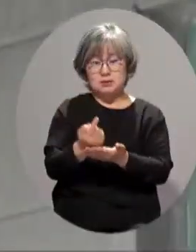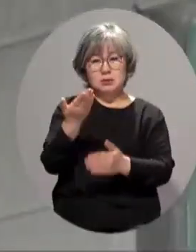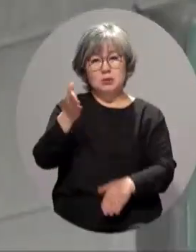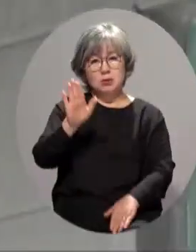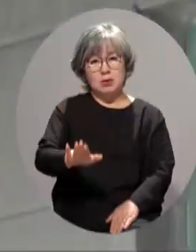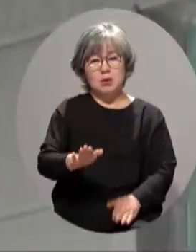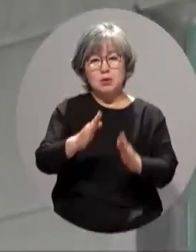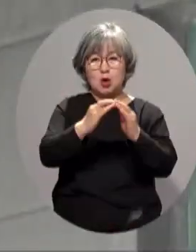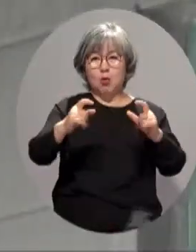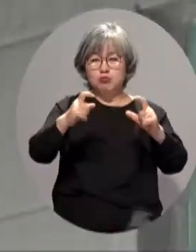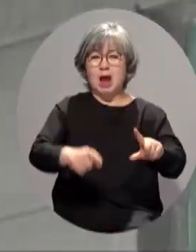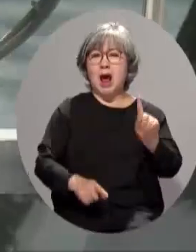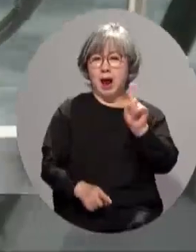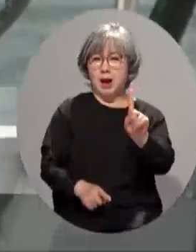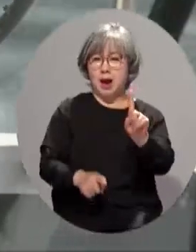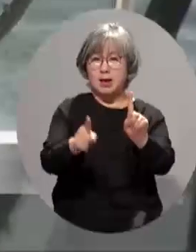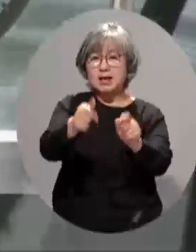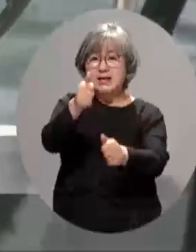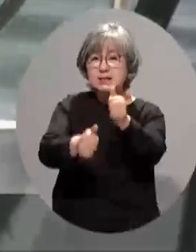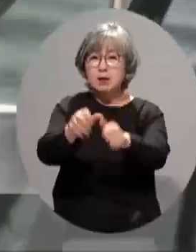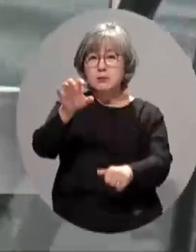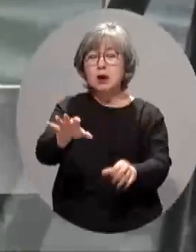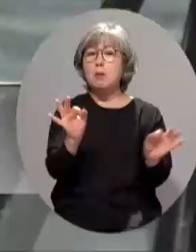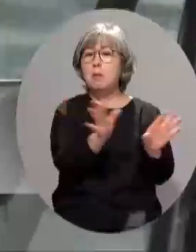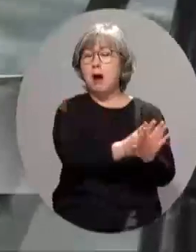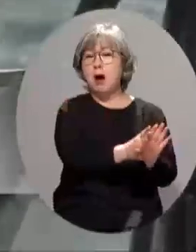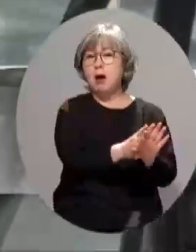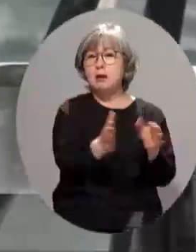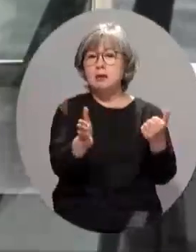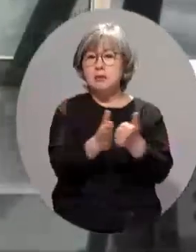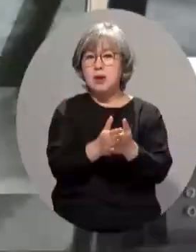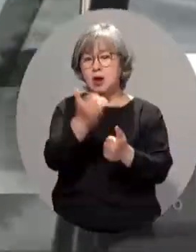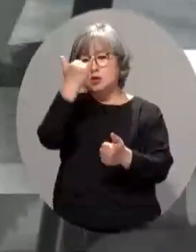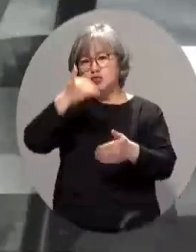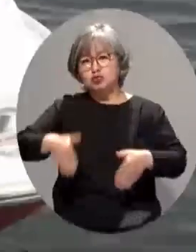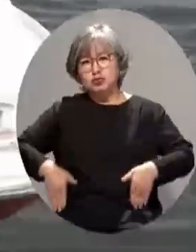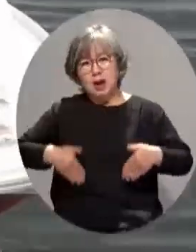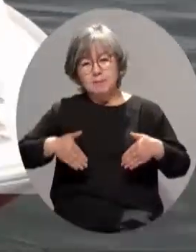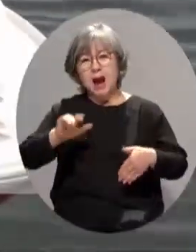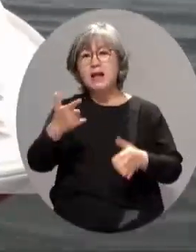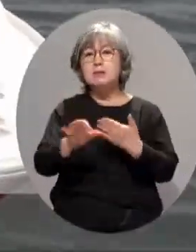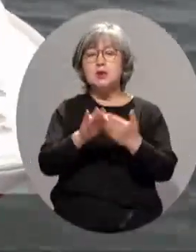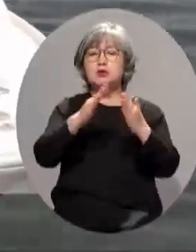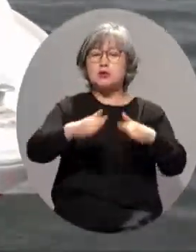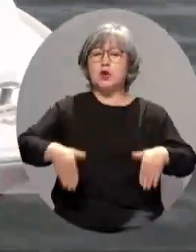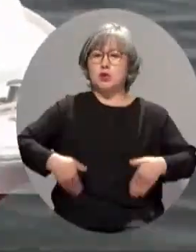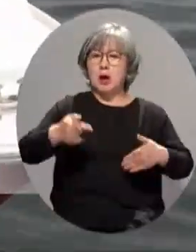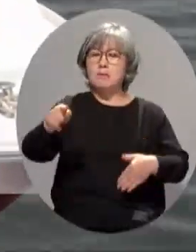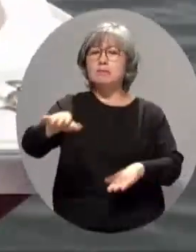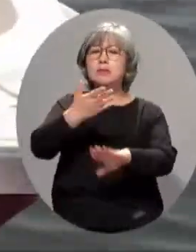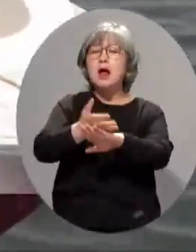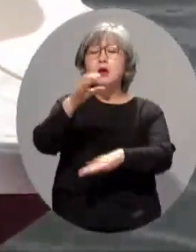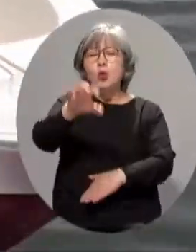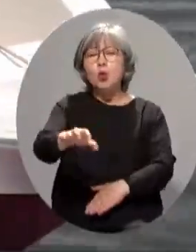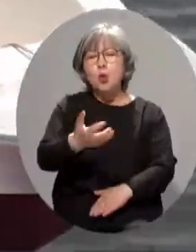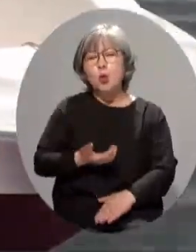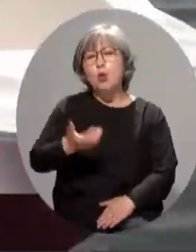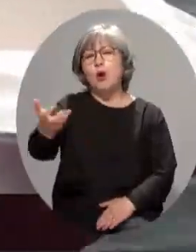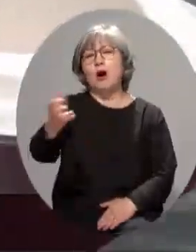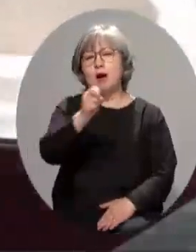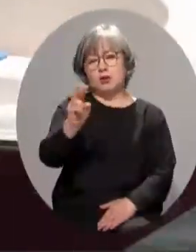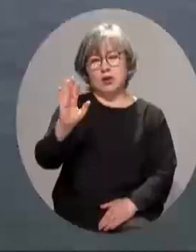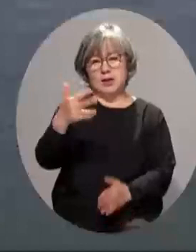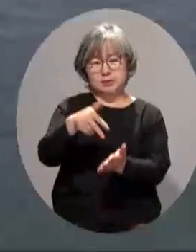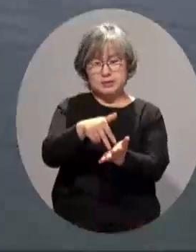그런데 전북의 하나뿐인 실기시험장이 없어지면서 충남이나 전남 등 다른 지역의 시험장을 이용해야 하는